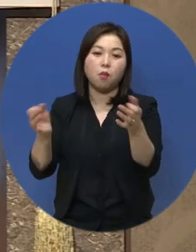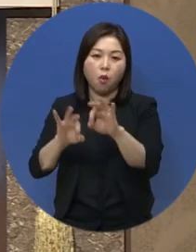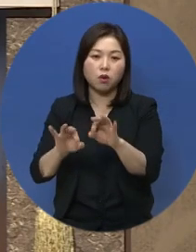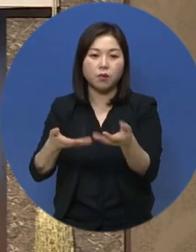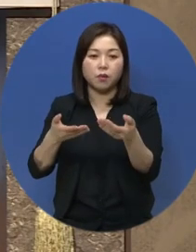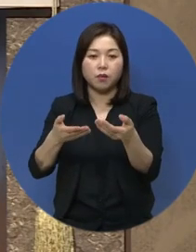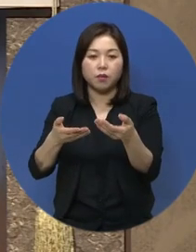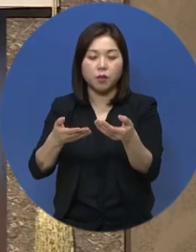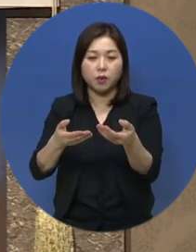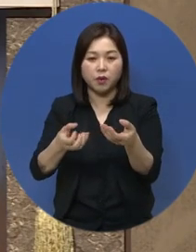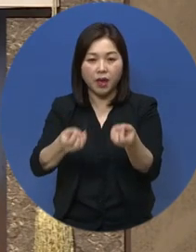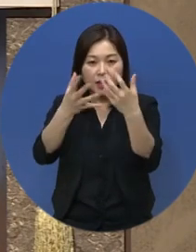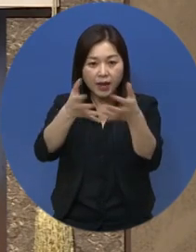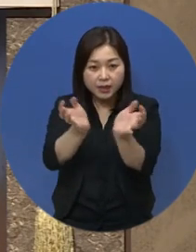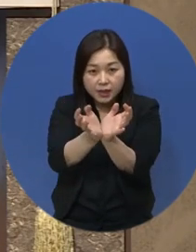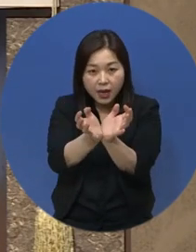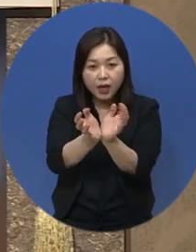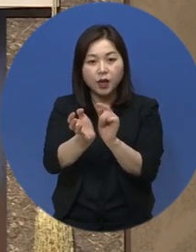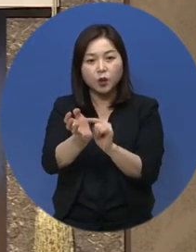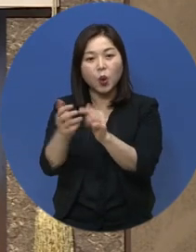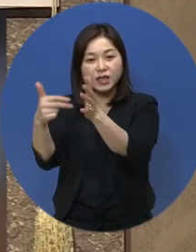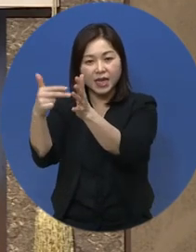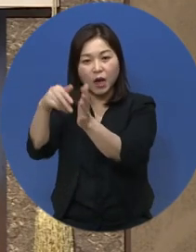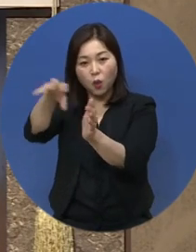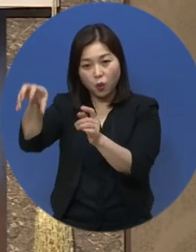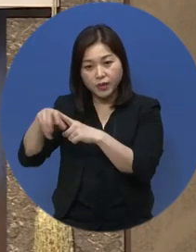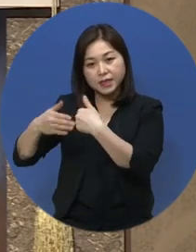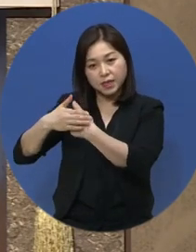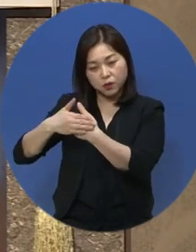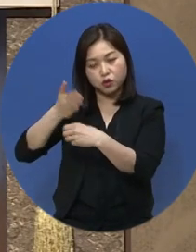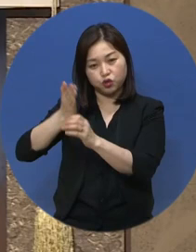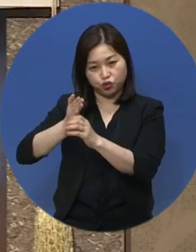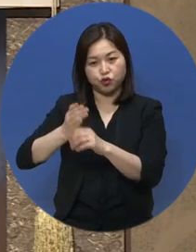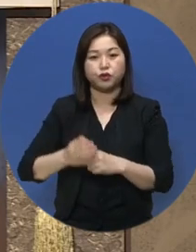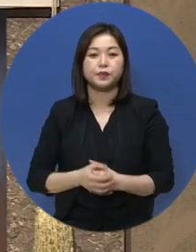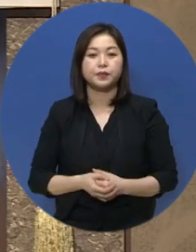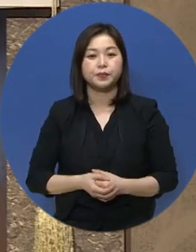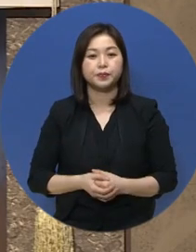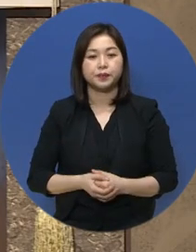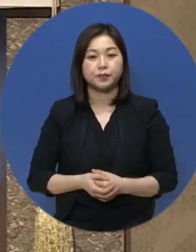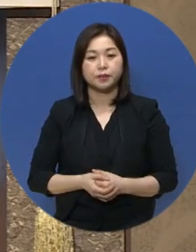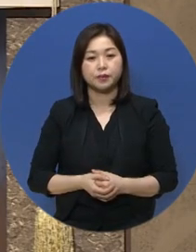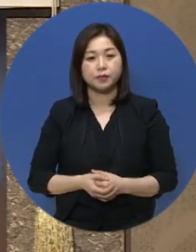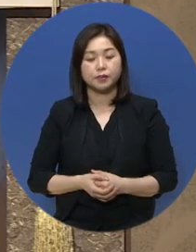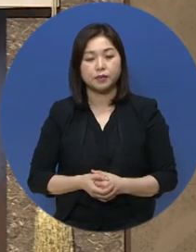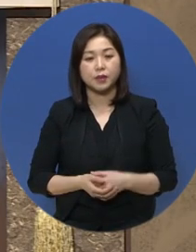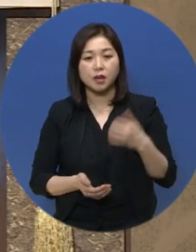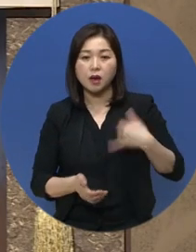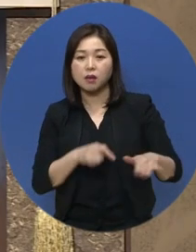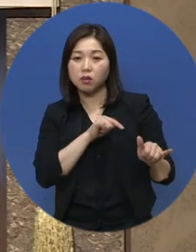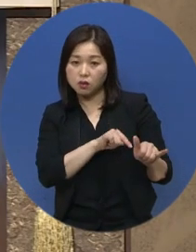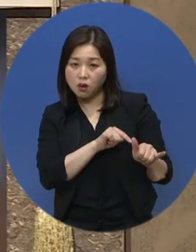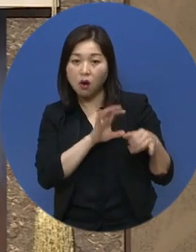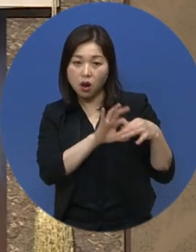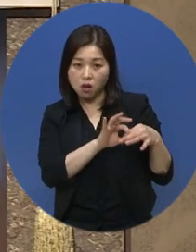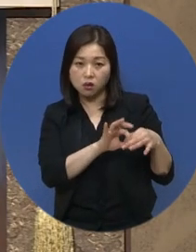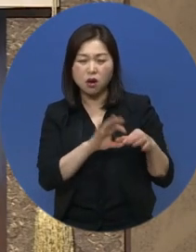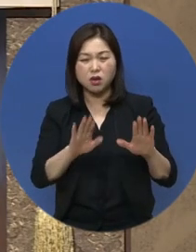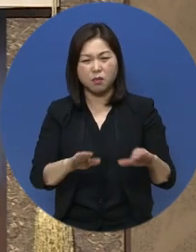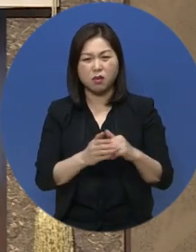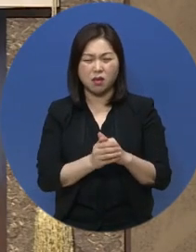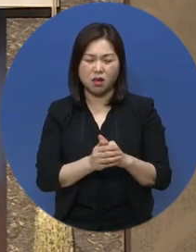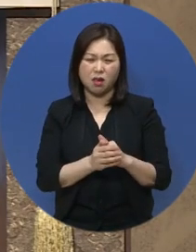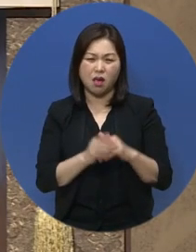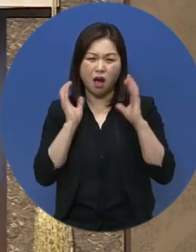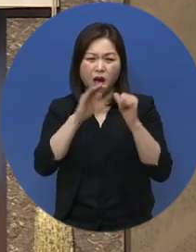재단에 외부 지원을 또 많이 받고 있는 상황입니다. 예. 사실 이게 아이들의 문제에 있어서만큼은 이번에 아동학대도